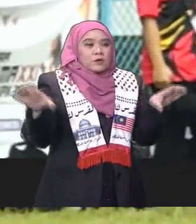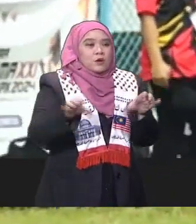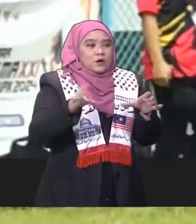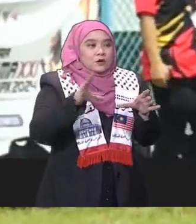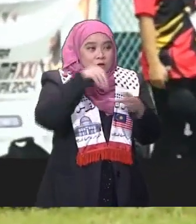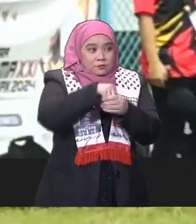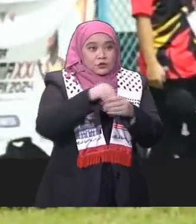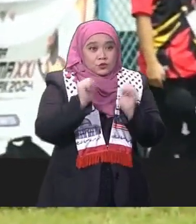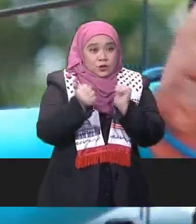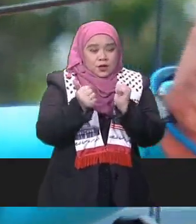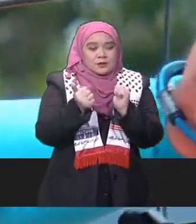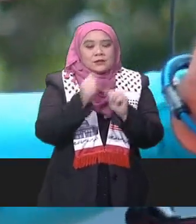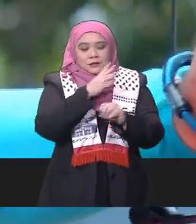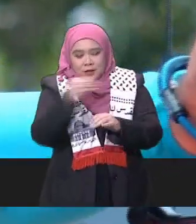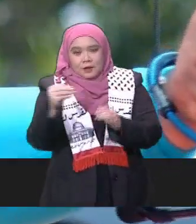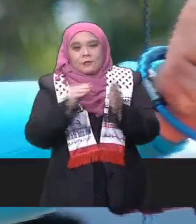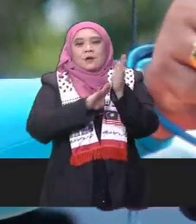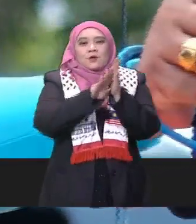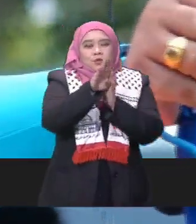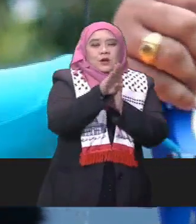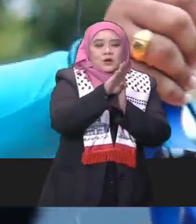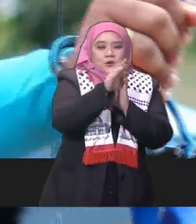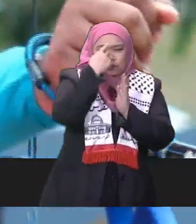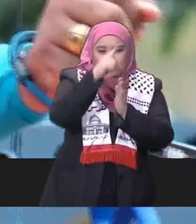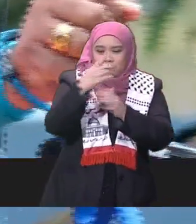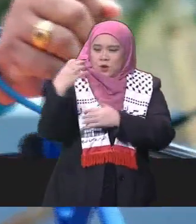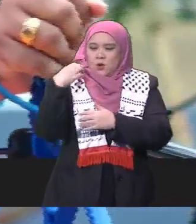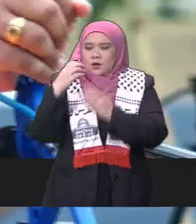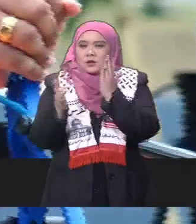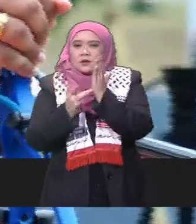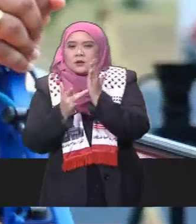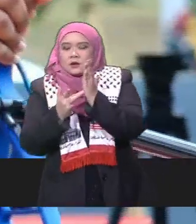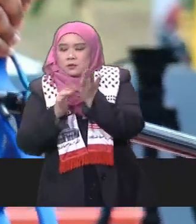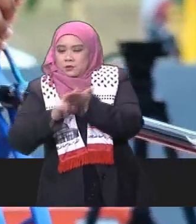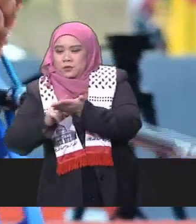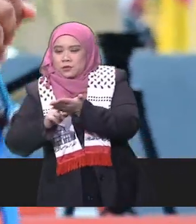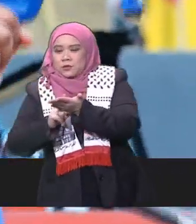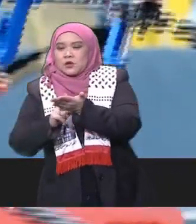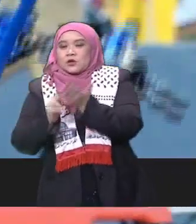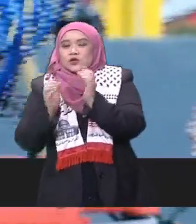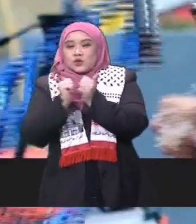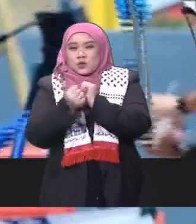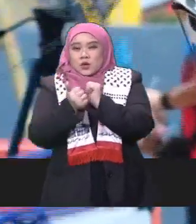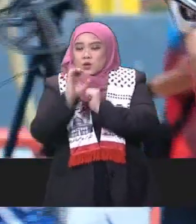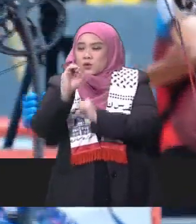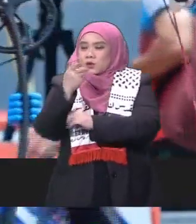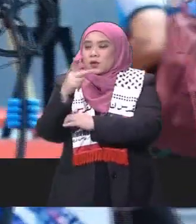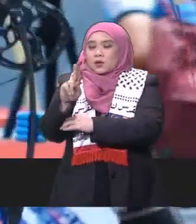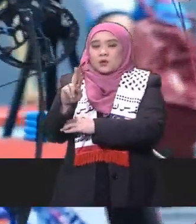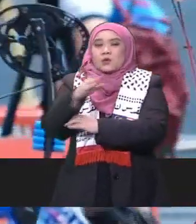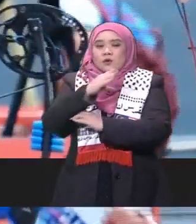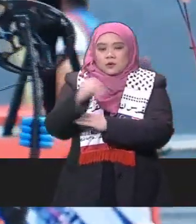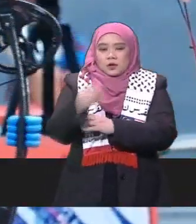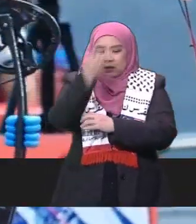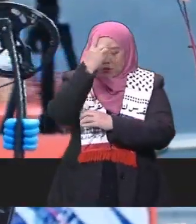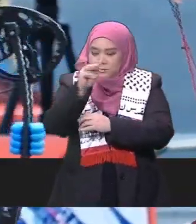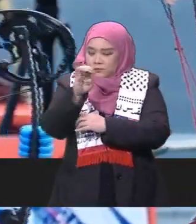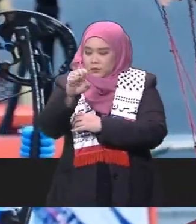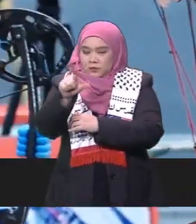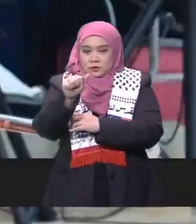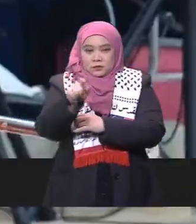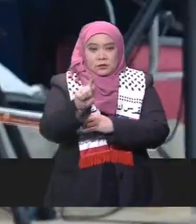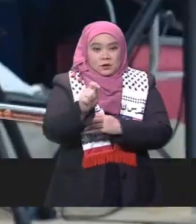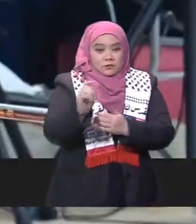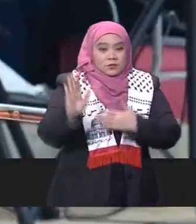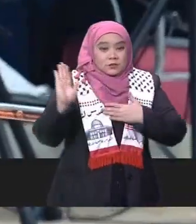sukan tetapi pembangunan dari segi klasifikasi, pegawai teknikal dan perubatan sukan atlet orang kurang upaya. Datuk Seri Megat turut memberi jaminan